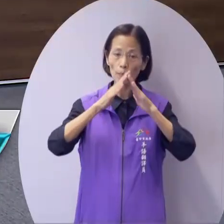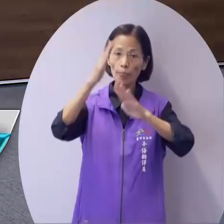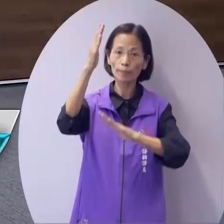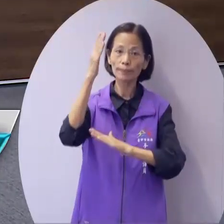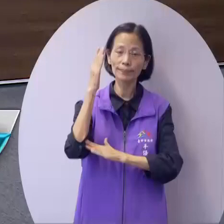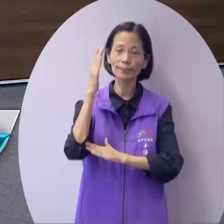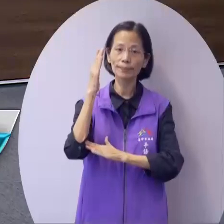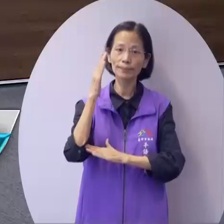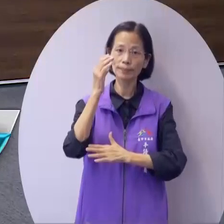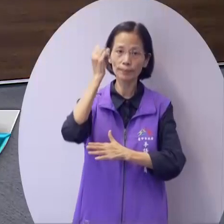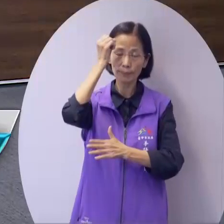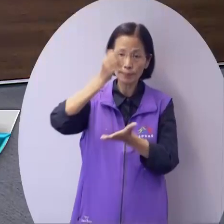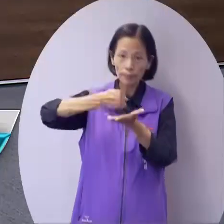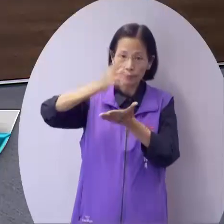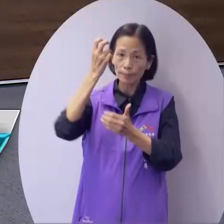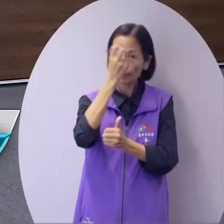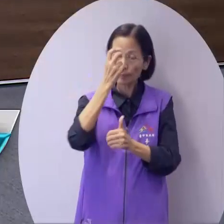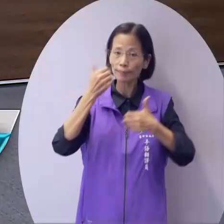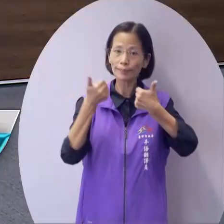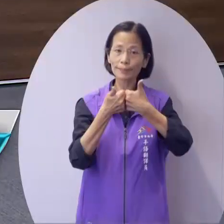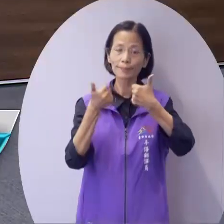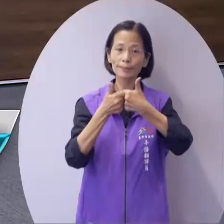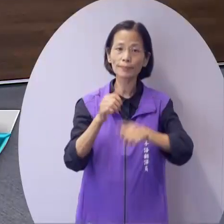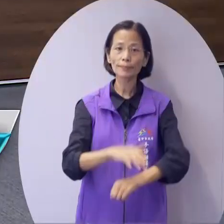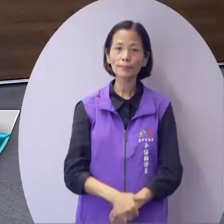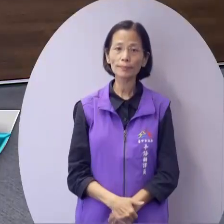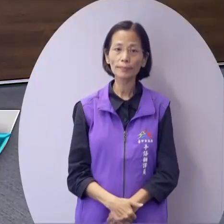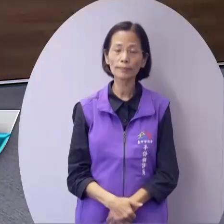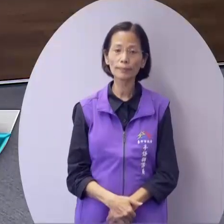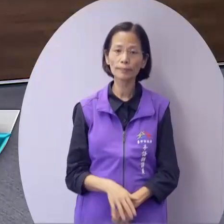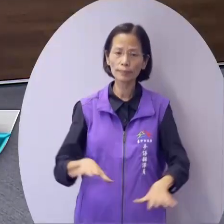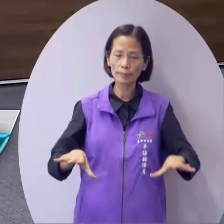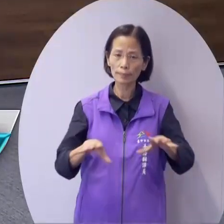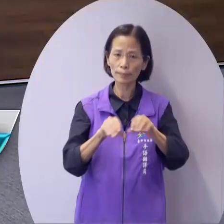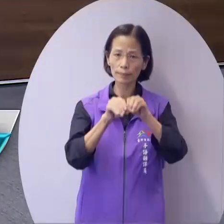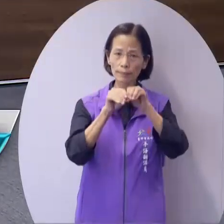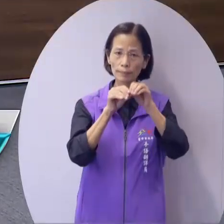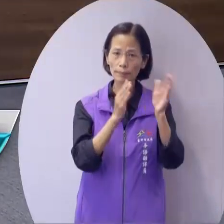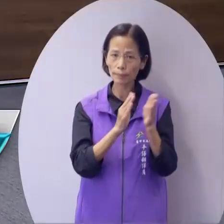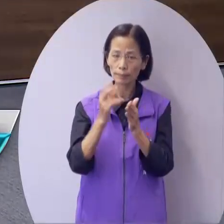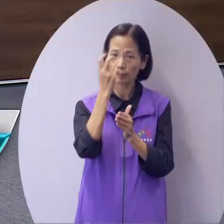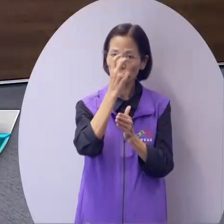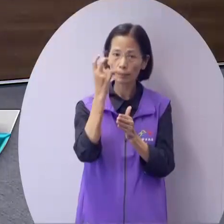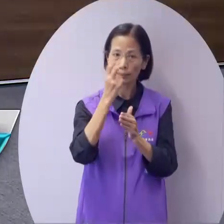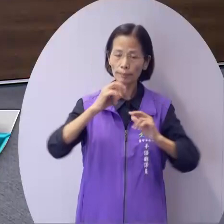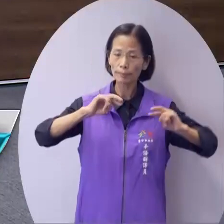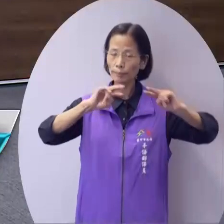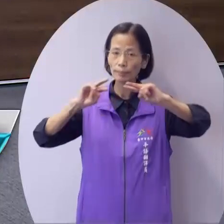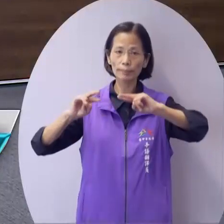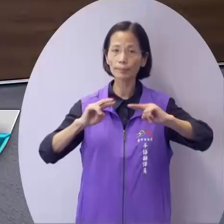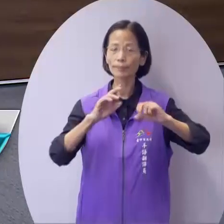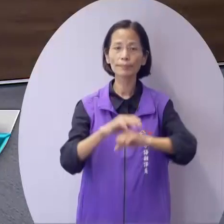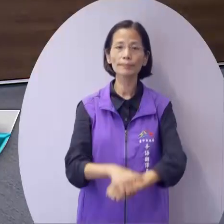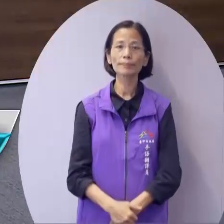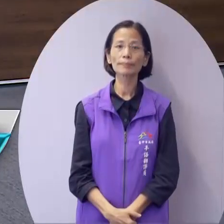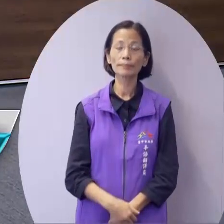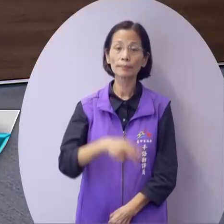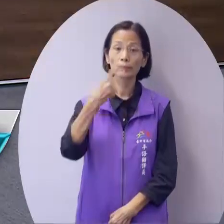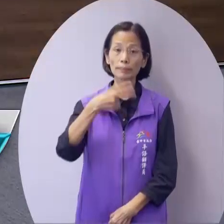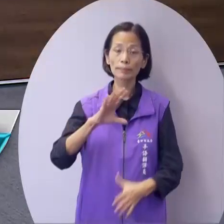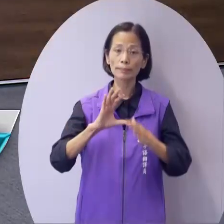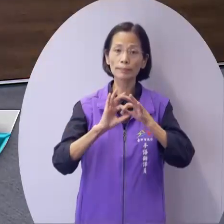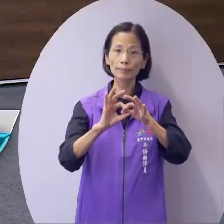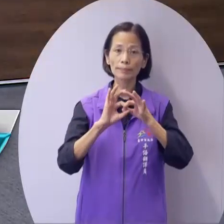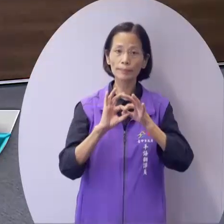政府住宅审议会。那因应这样的整并还有审查的方式做修正，还有相